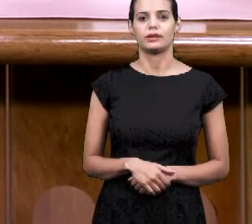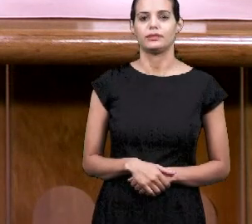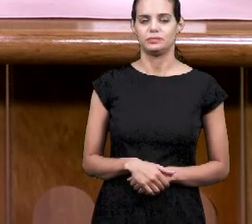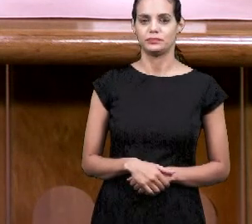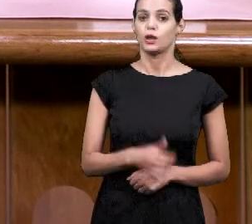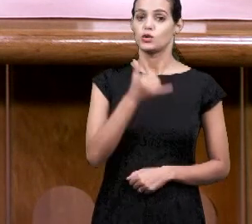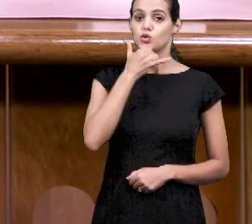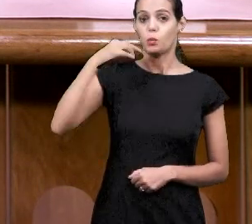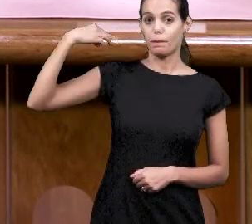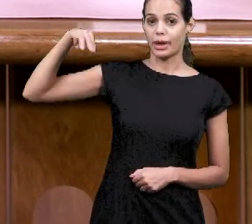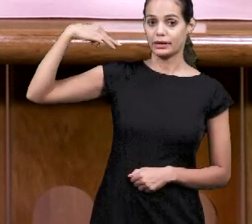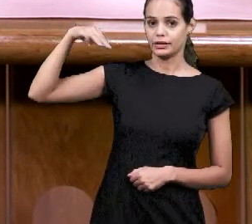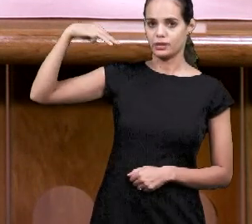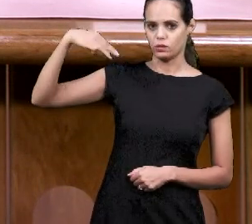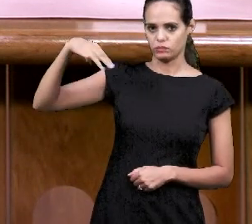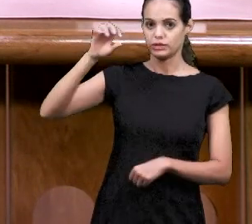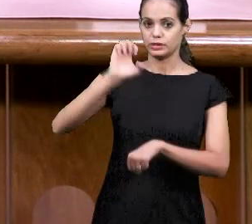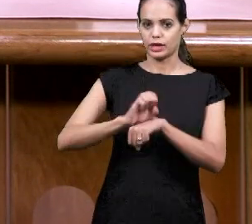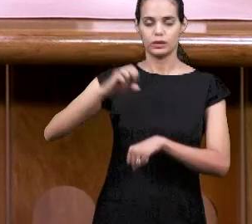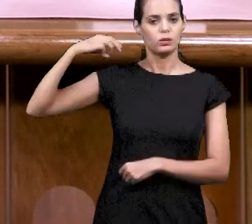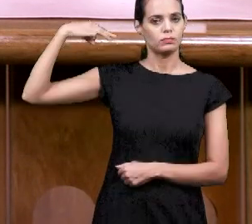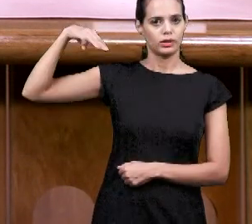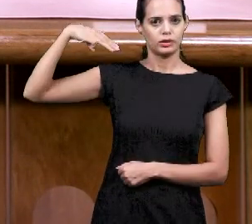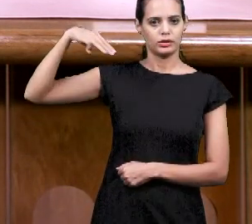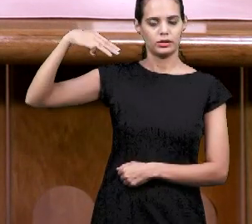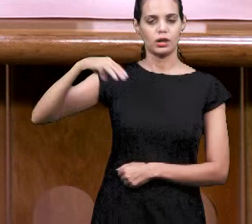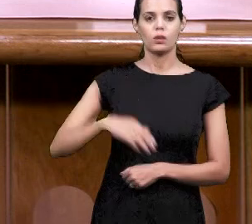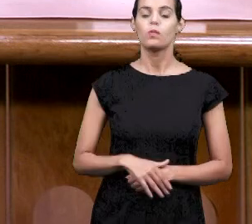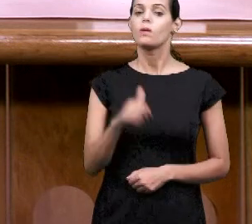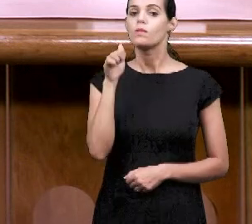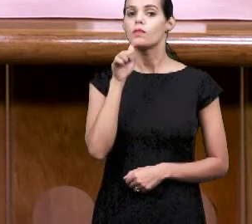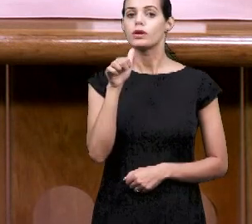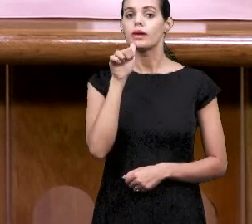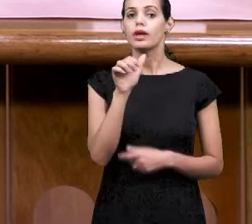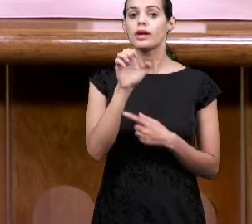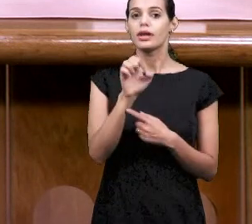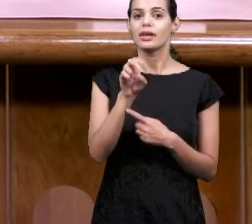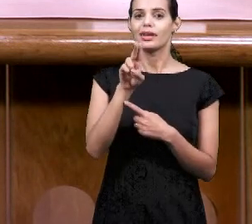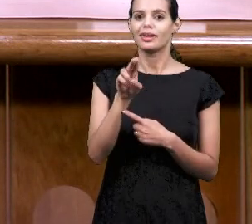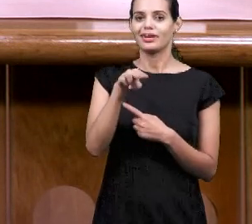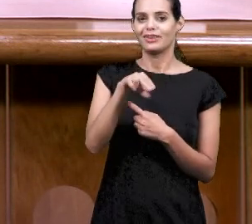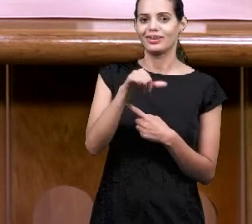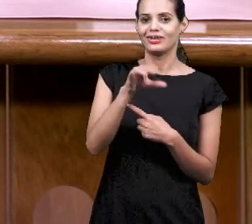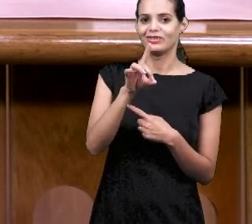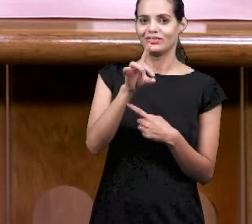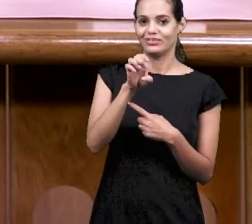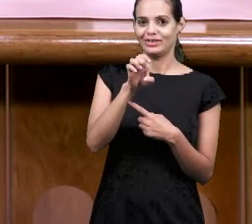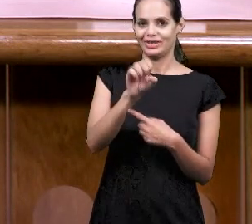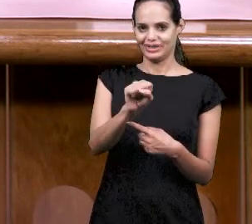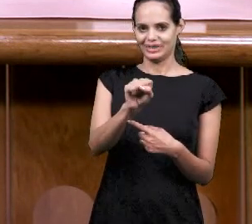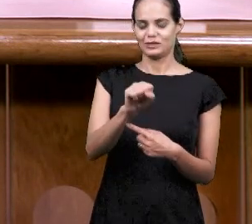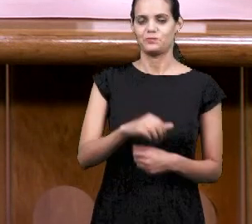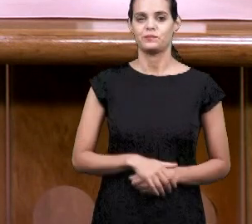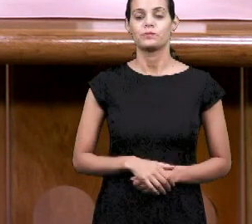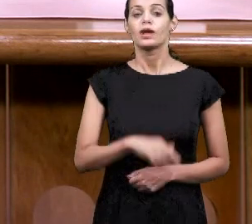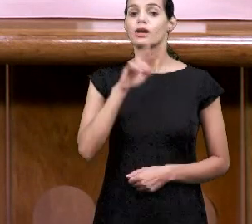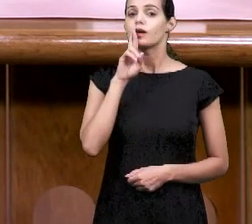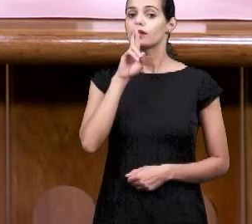a 8 ans d'âge et elle appartient à la classe d'intermédiaire de l'église de Praia da